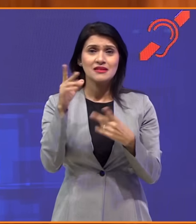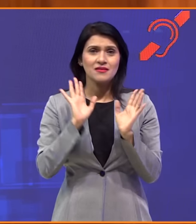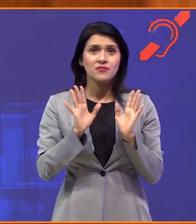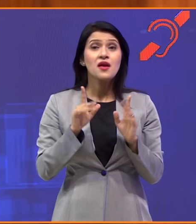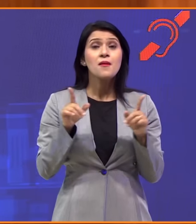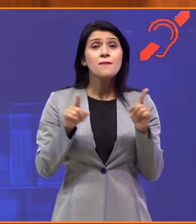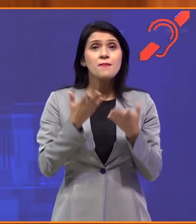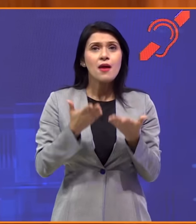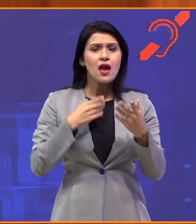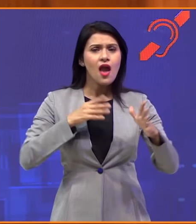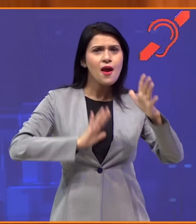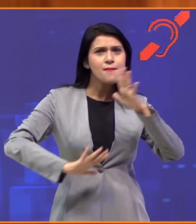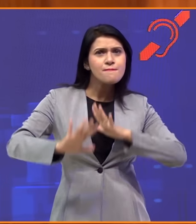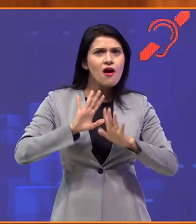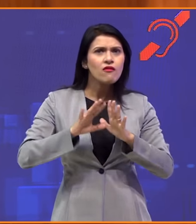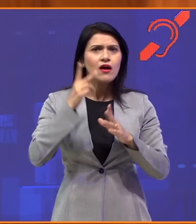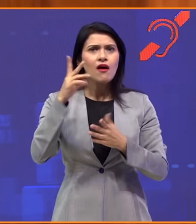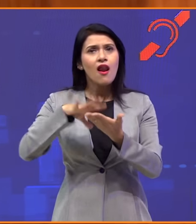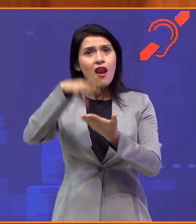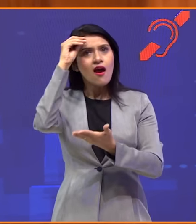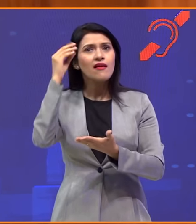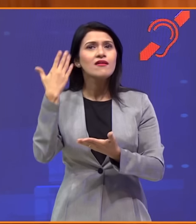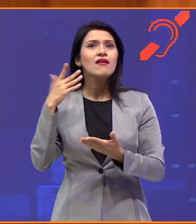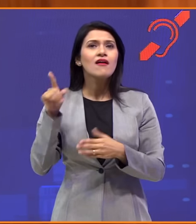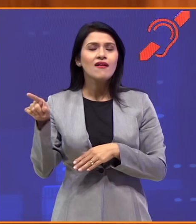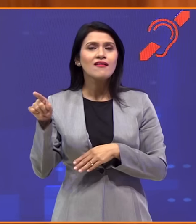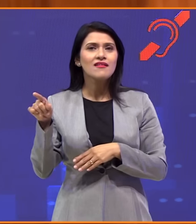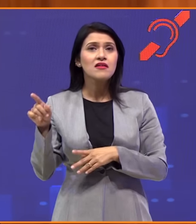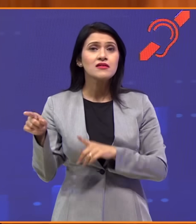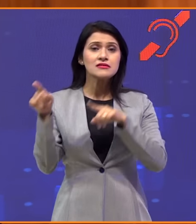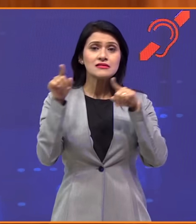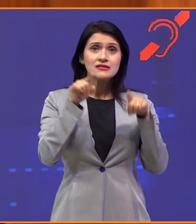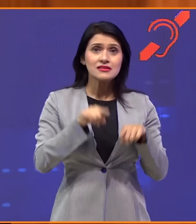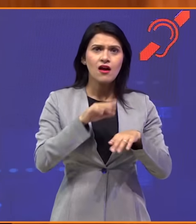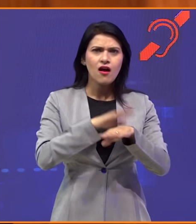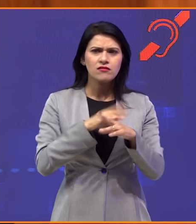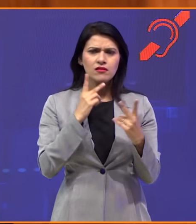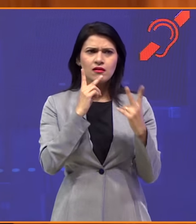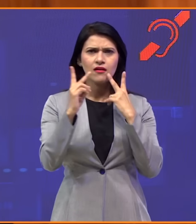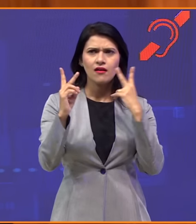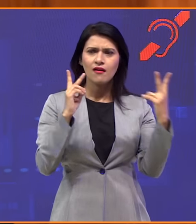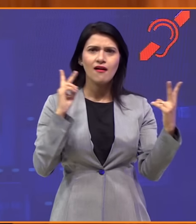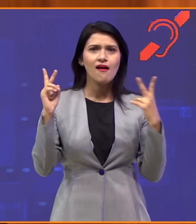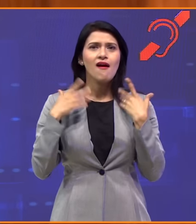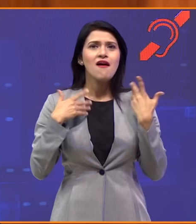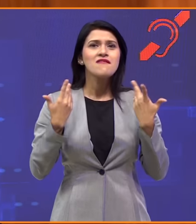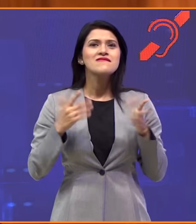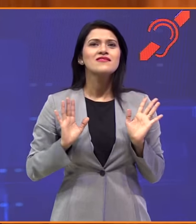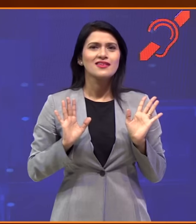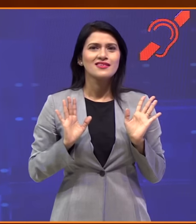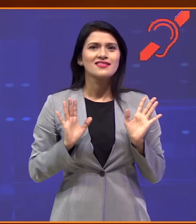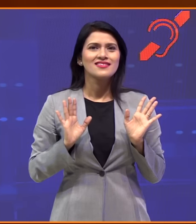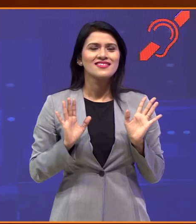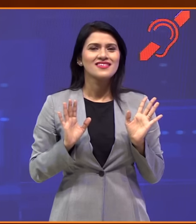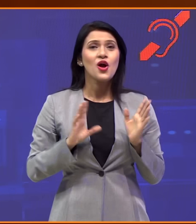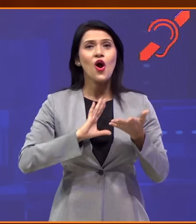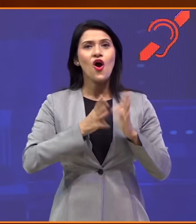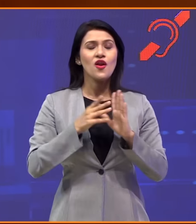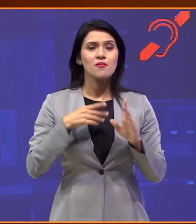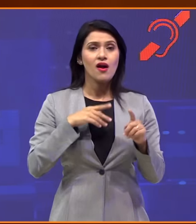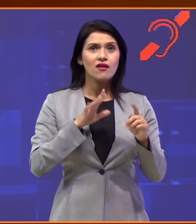महादे का जो पूरा परफॉर्मेंस है वो मुमकिन शायद इसलिए हो पाया कि मैंने उस जिंदगी को आसपास से देखा था और बकू